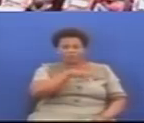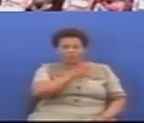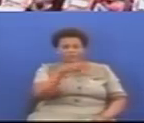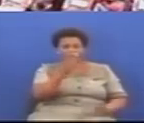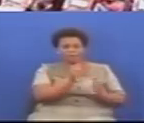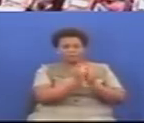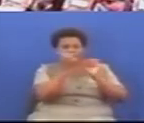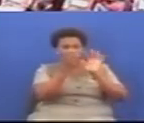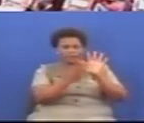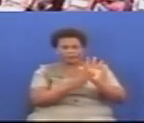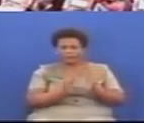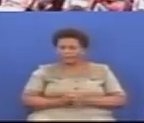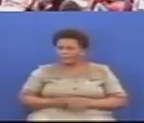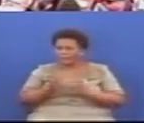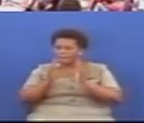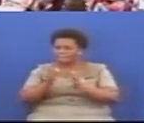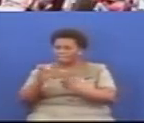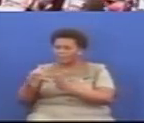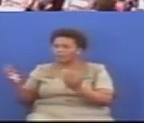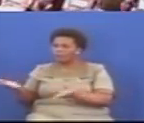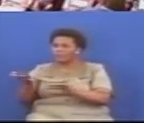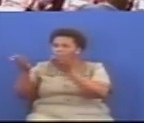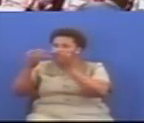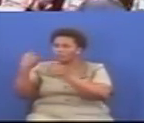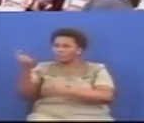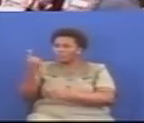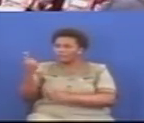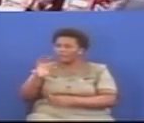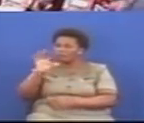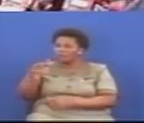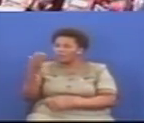2018 na mpango wa maendeleo wa taifa kwa mwaka wa fedha